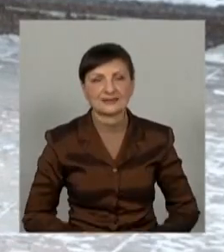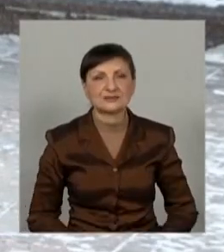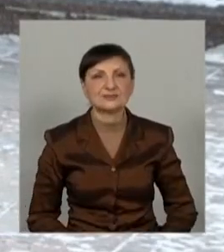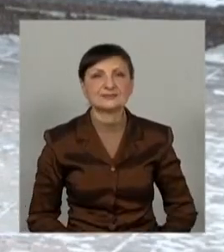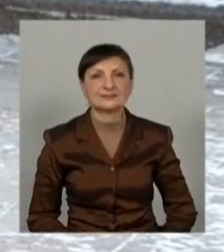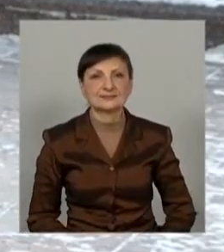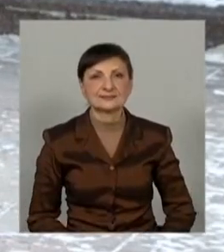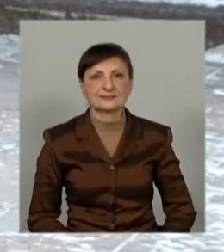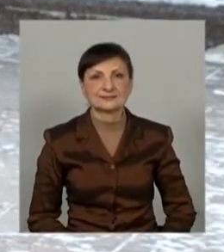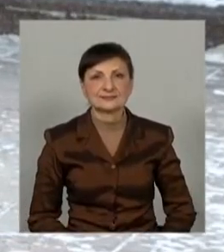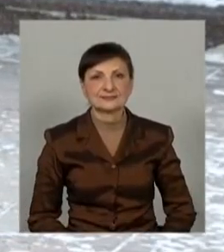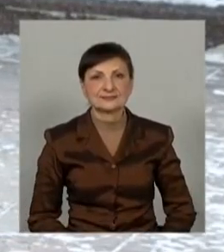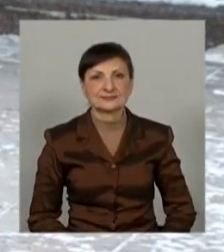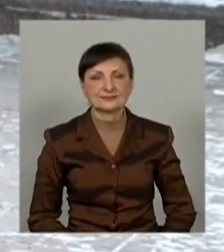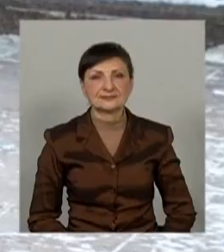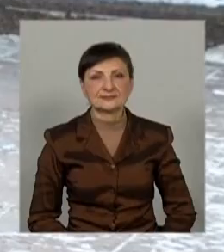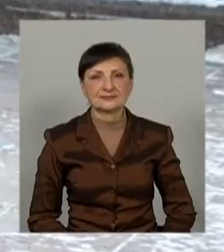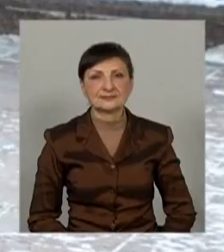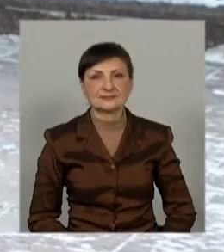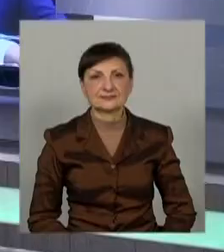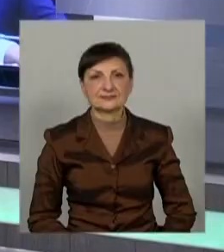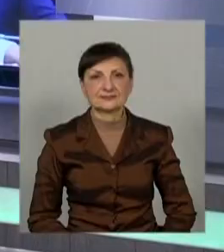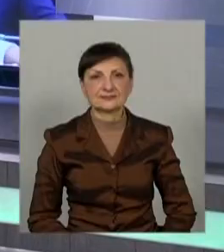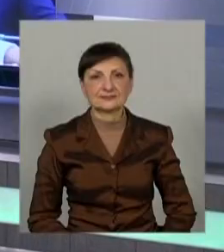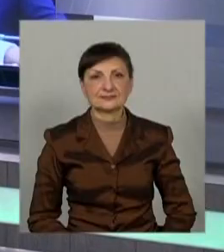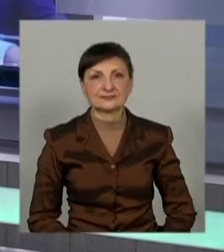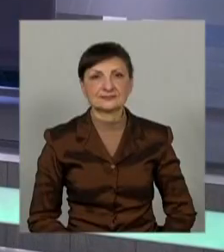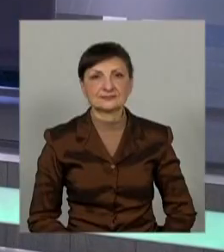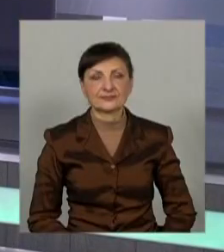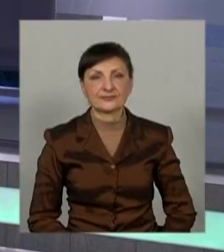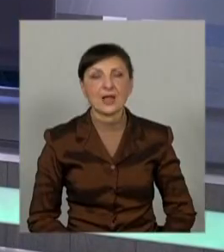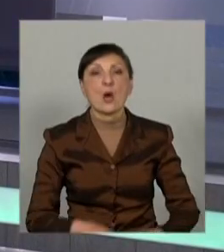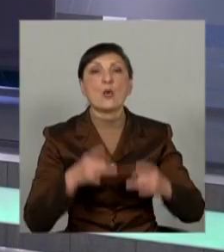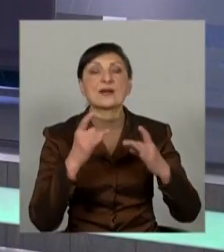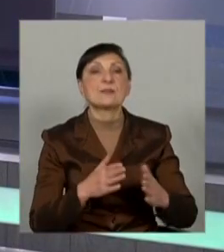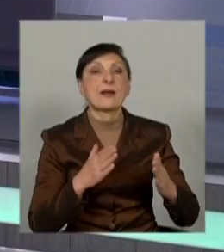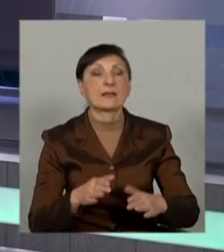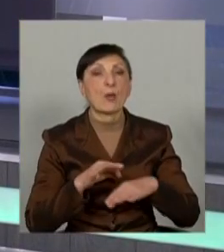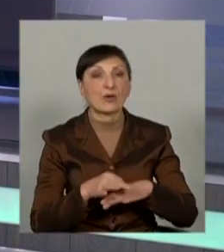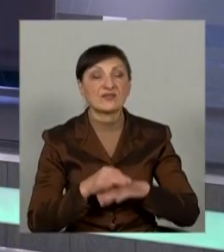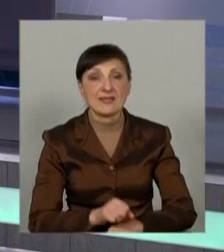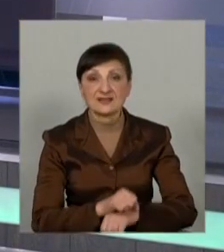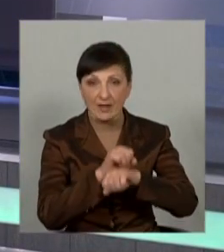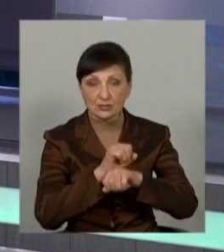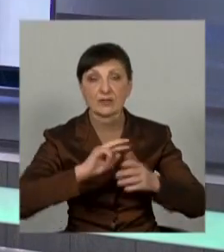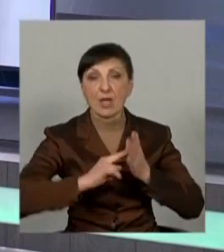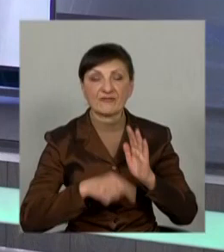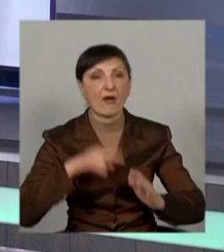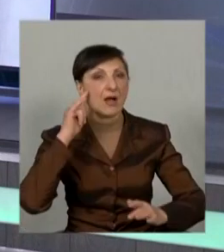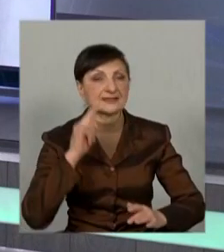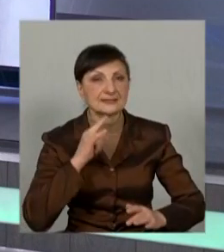Нурлан Утигенов, Ринат Утеев, телеканал ОМТ «Астана». Упростить порядок проведения забастовок намерены в